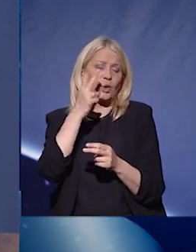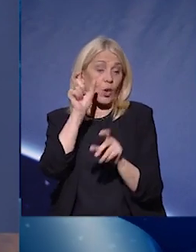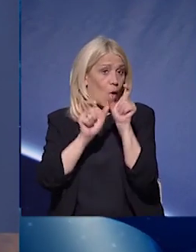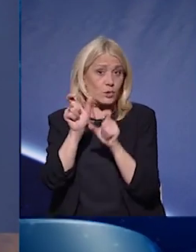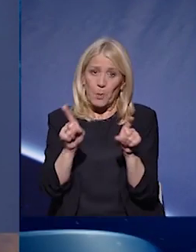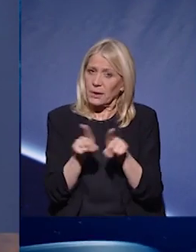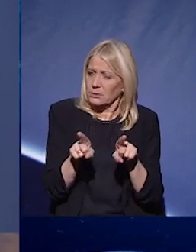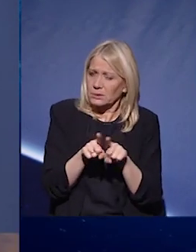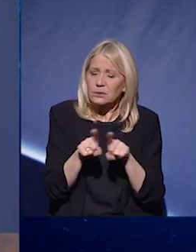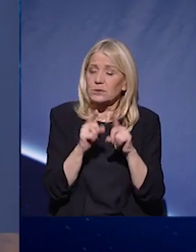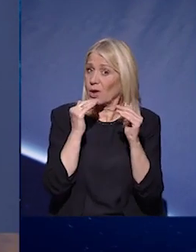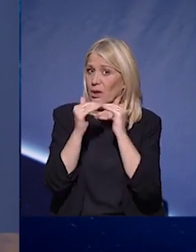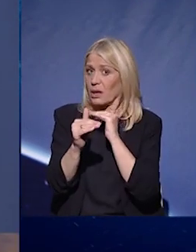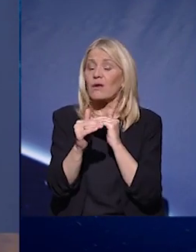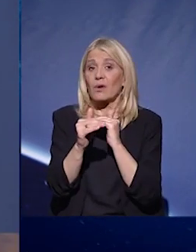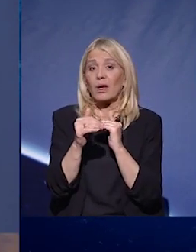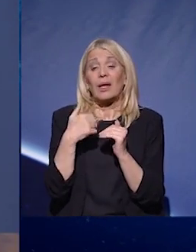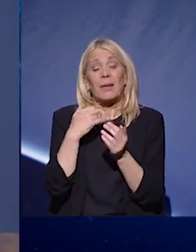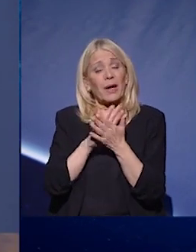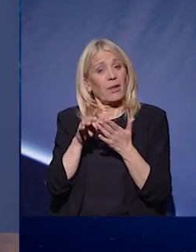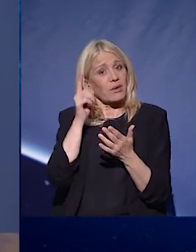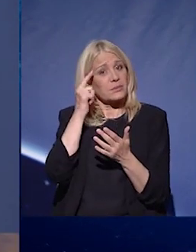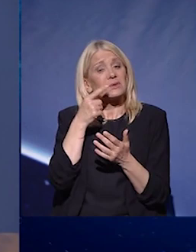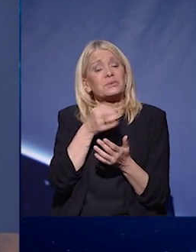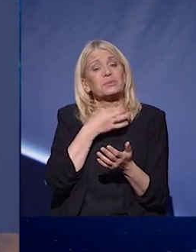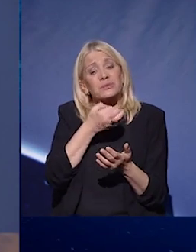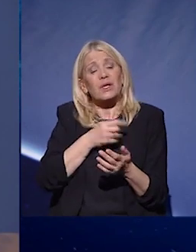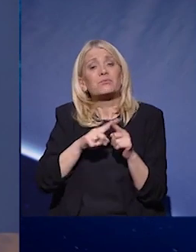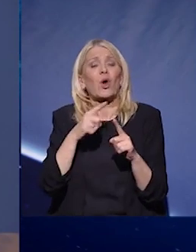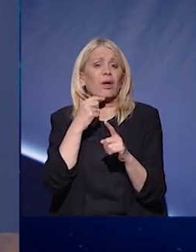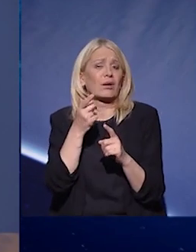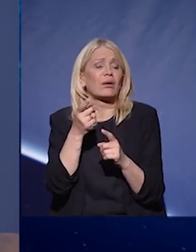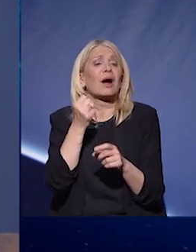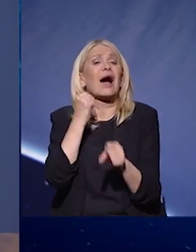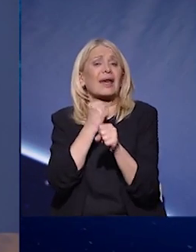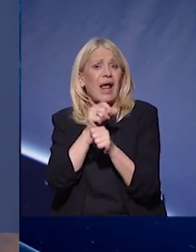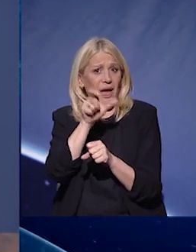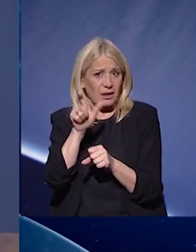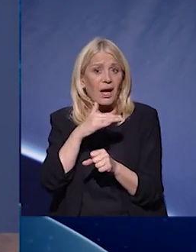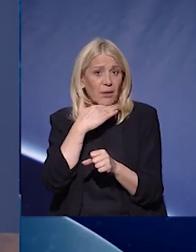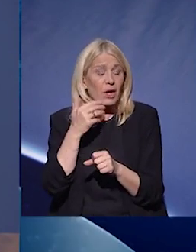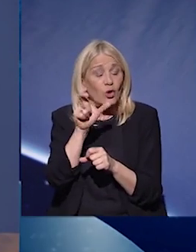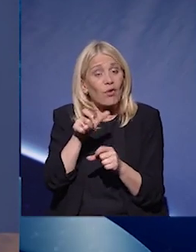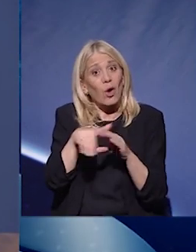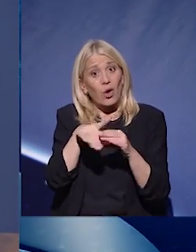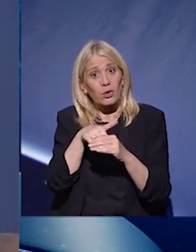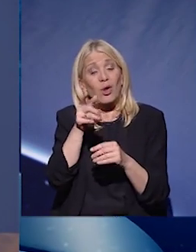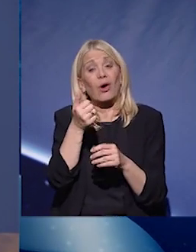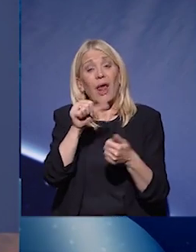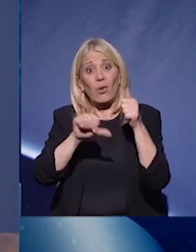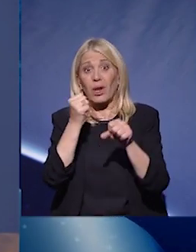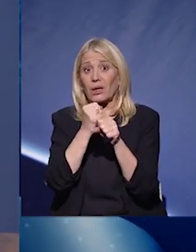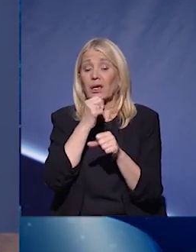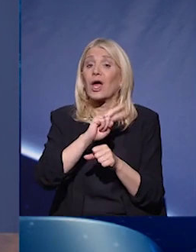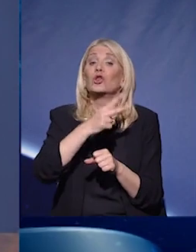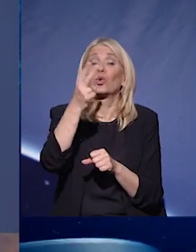osobe. Pretpostavljam da se vaše pitanje odnosi na kapacitet rada ovih ustanova, kao i na drugim